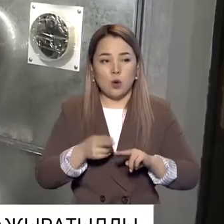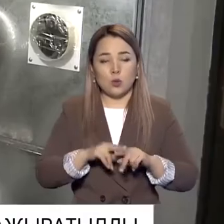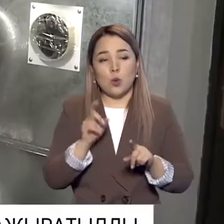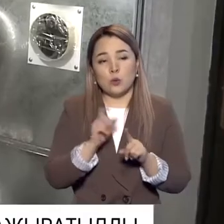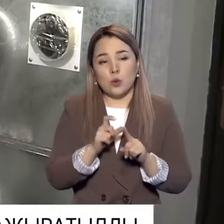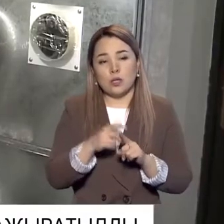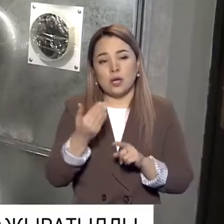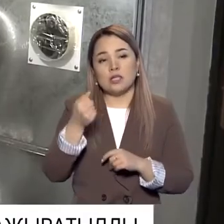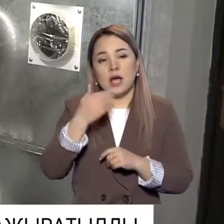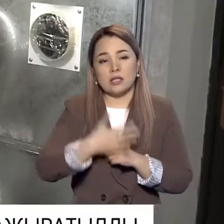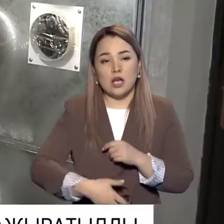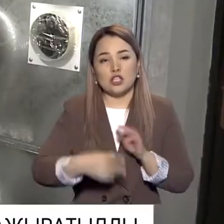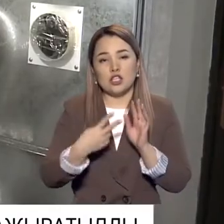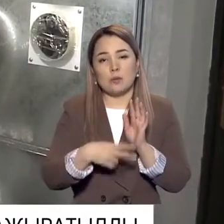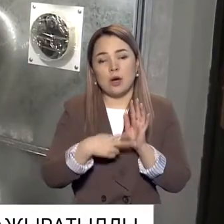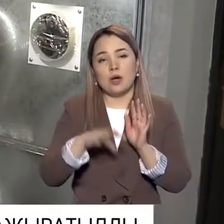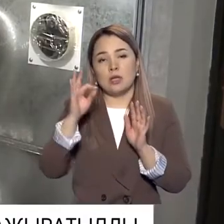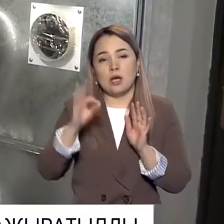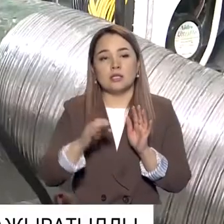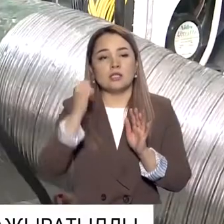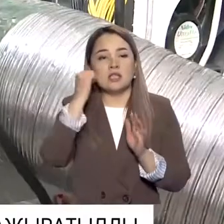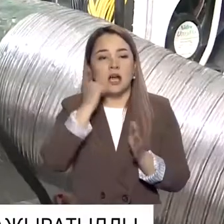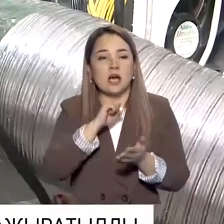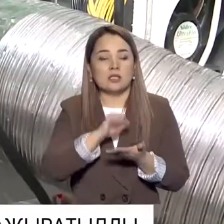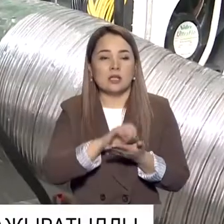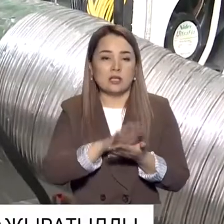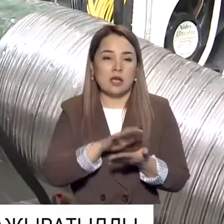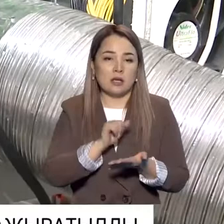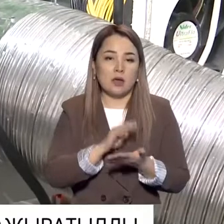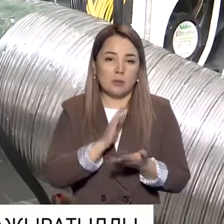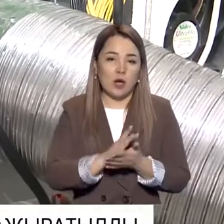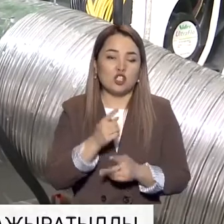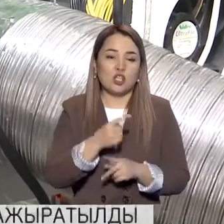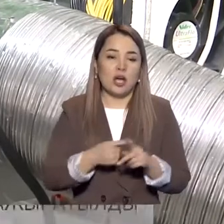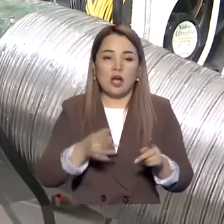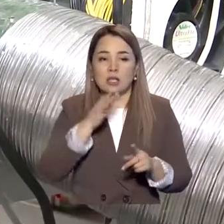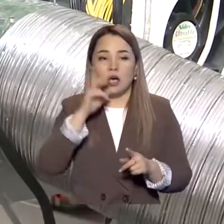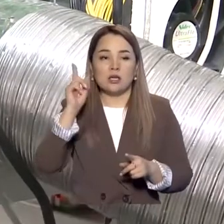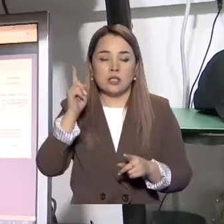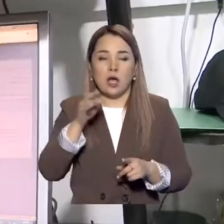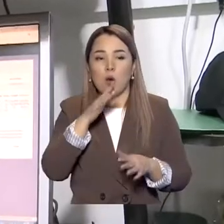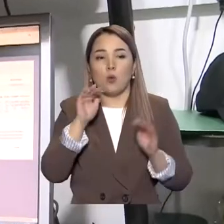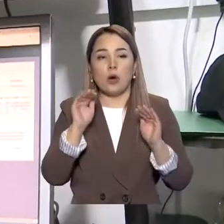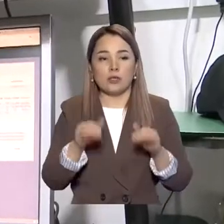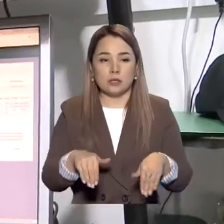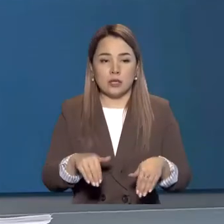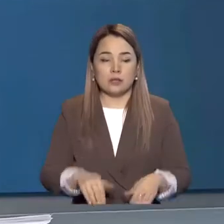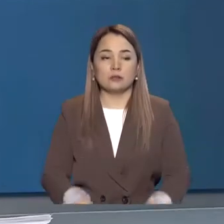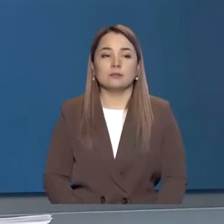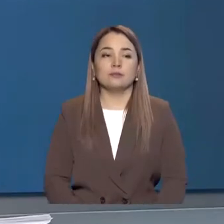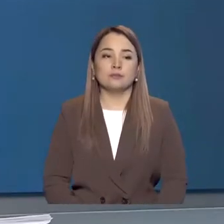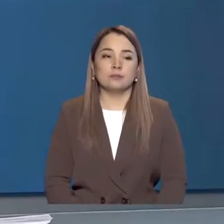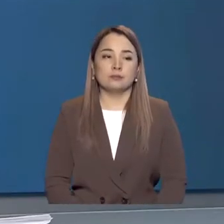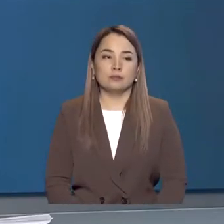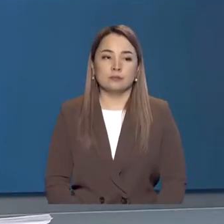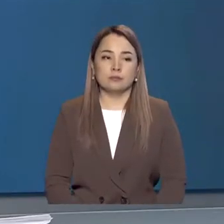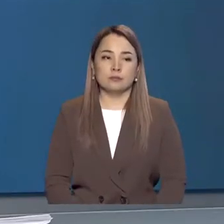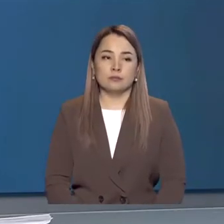сөзінше станциялар 70%-ға тозған. Кейбірінің салынғанына жарты ғасырға жуық уақыт өткен.